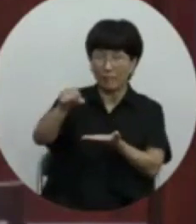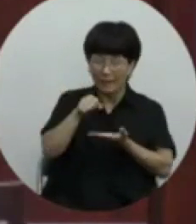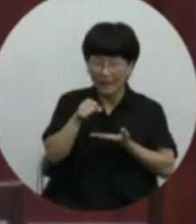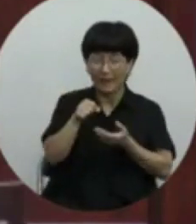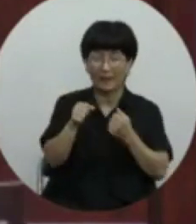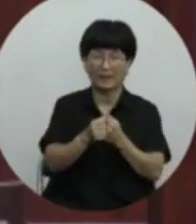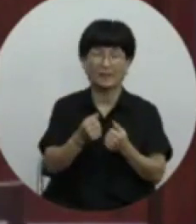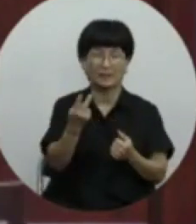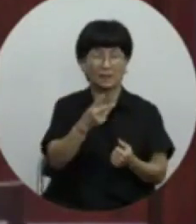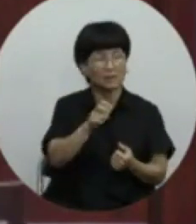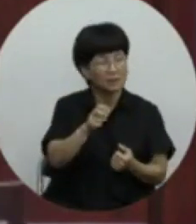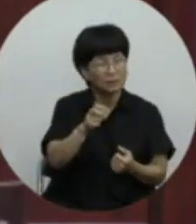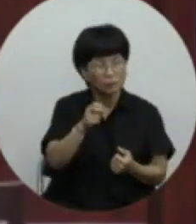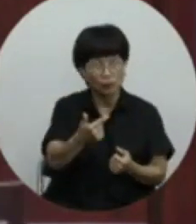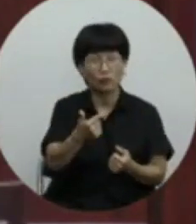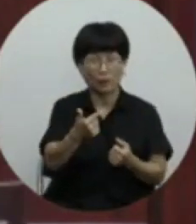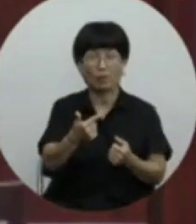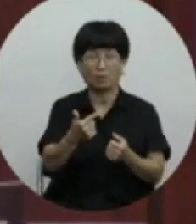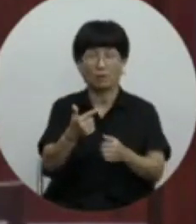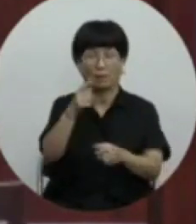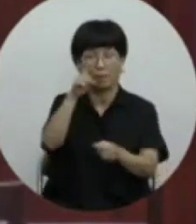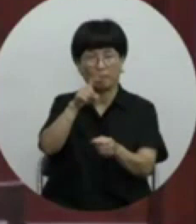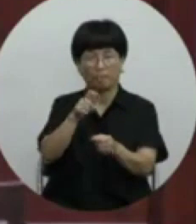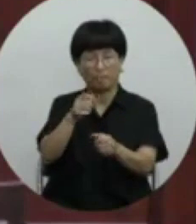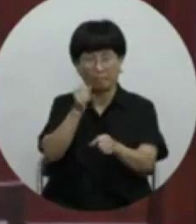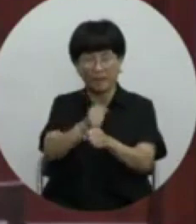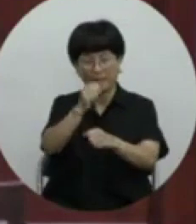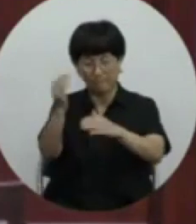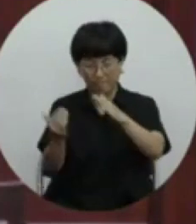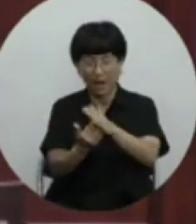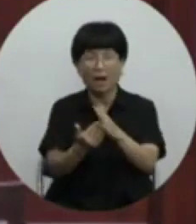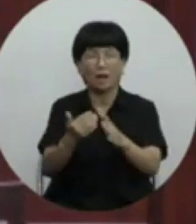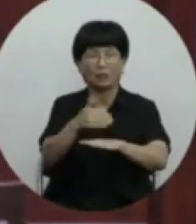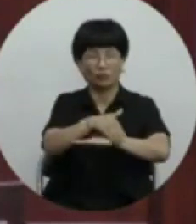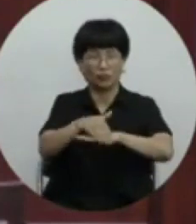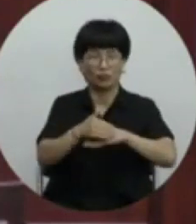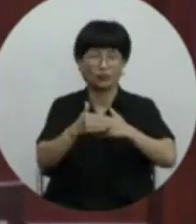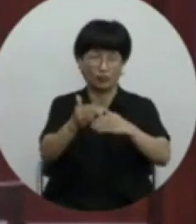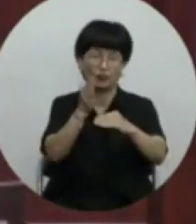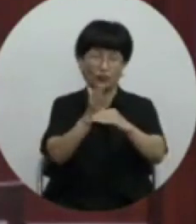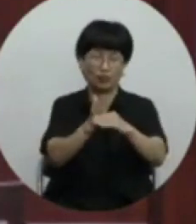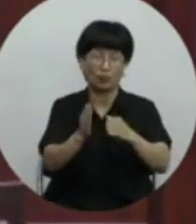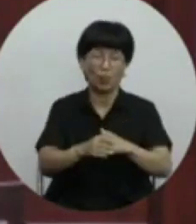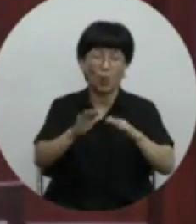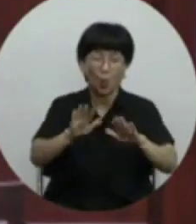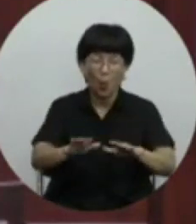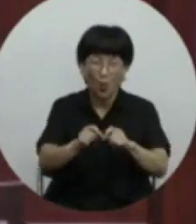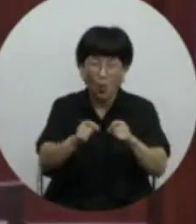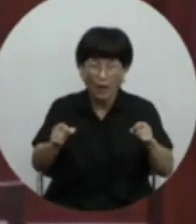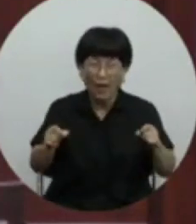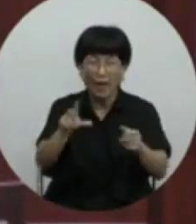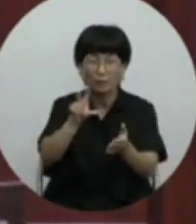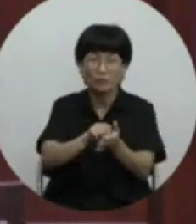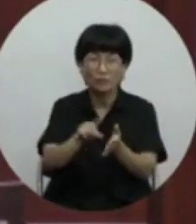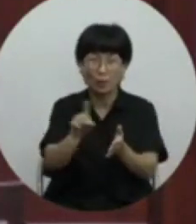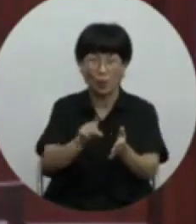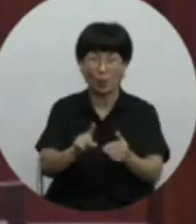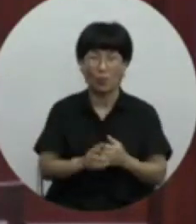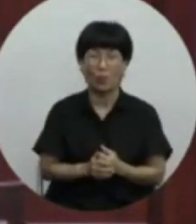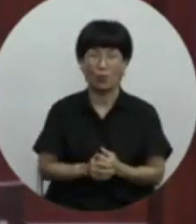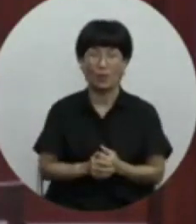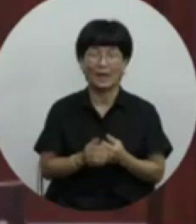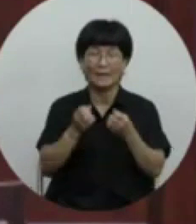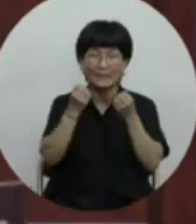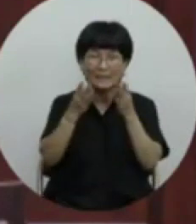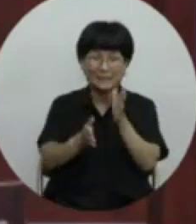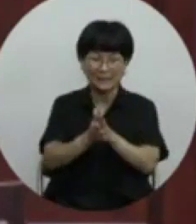2026년 준공을 목표로 추진하겠습니다. 여주시민의 오랜 숙원사업이자 대표 공약인